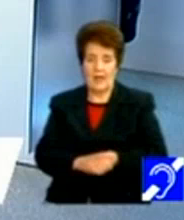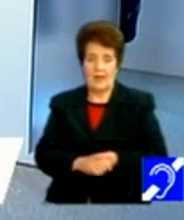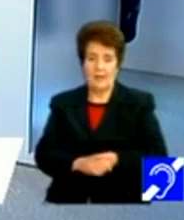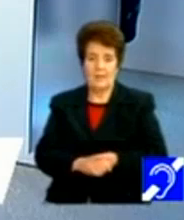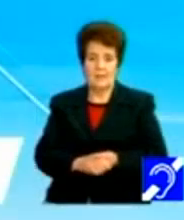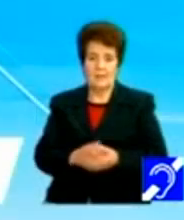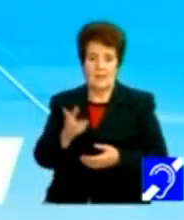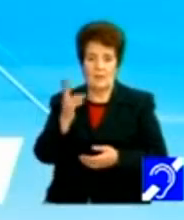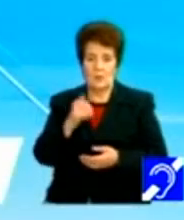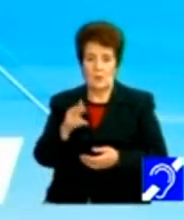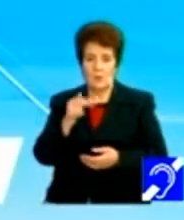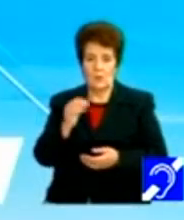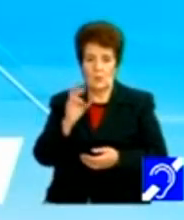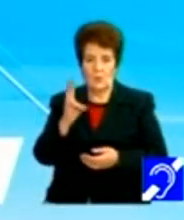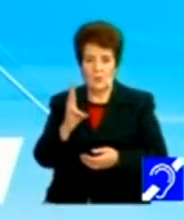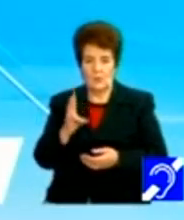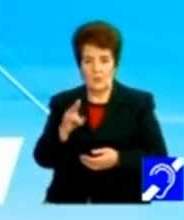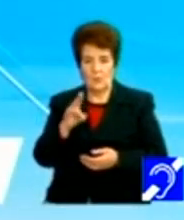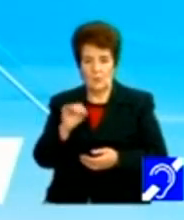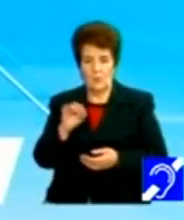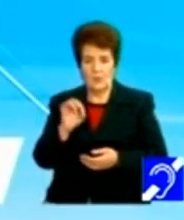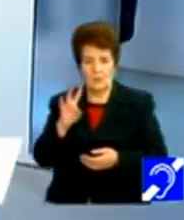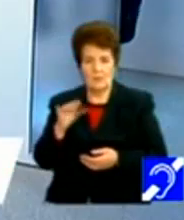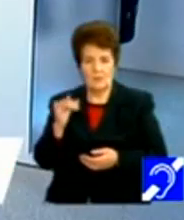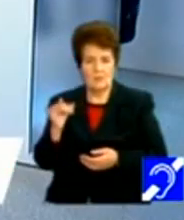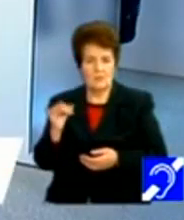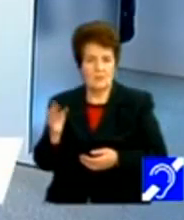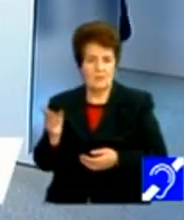Trotuare Bodone Pușkin și Albișoara. Altceva ce este în construcție?